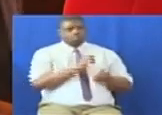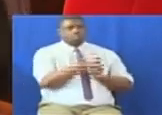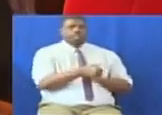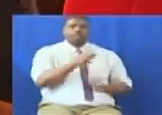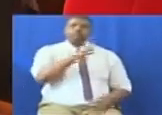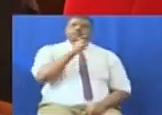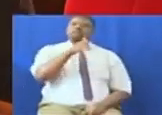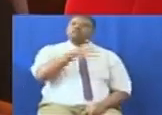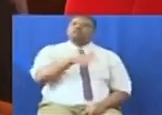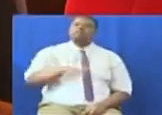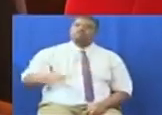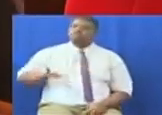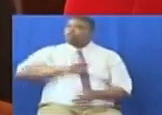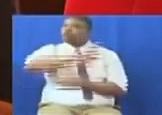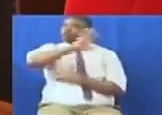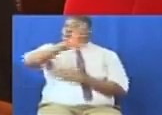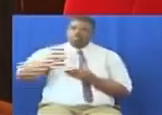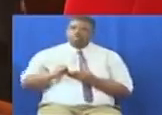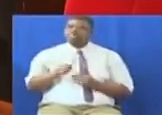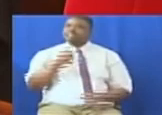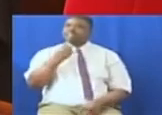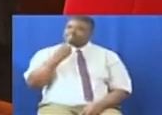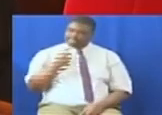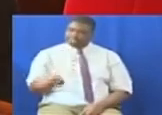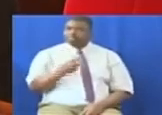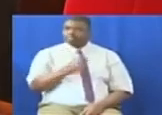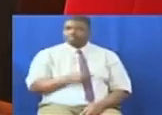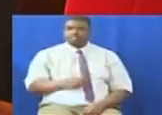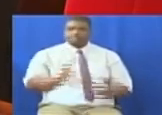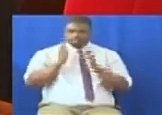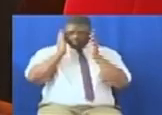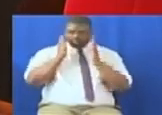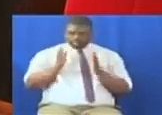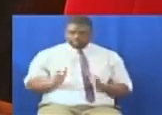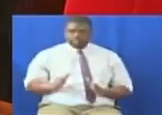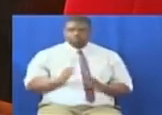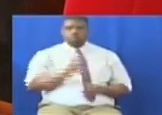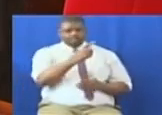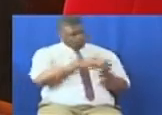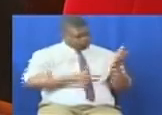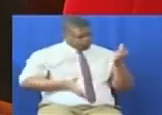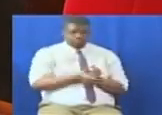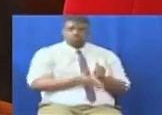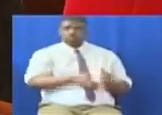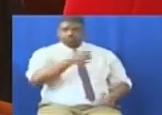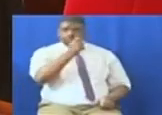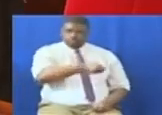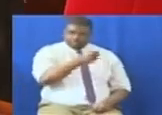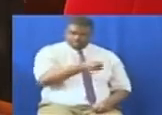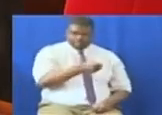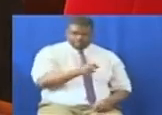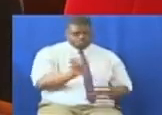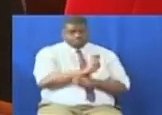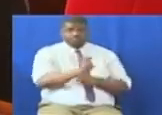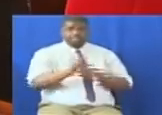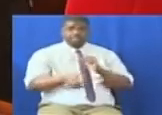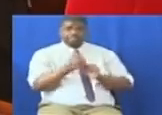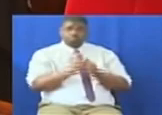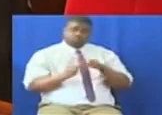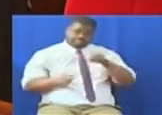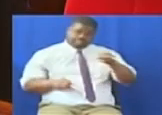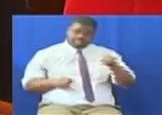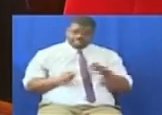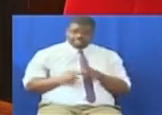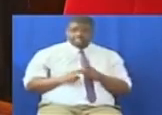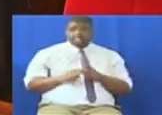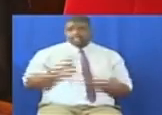Zanzibar nzima niseme kwamba mheshimiwa rais tunampongeza sana kulisimamia janga hili, na naamini